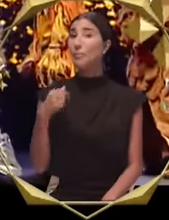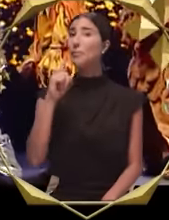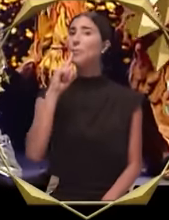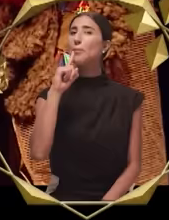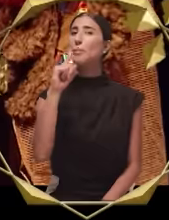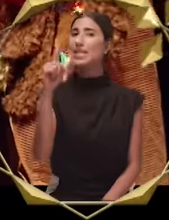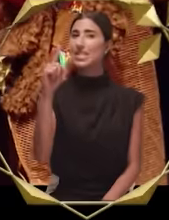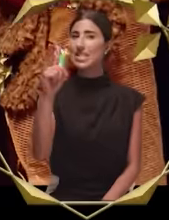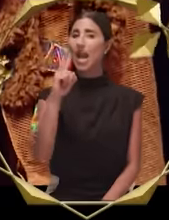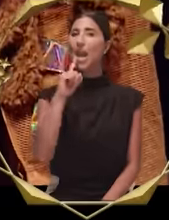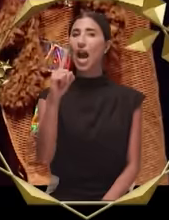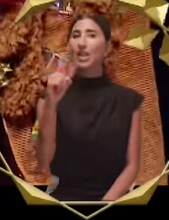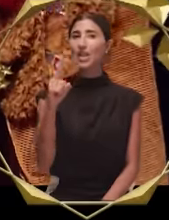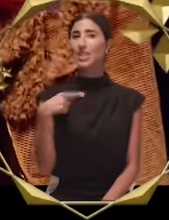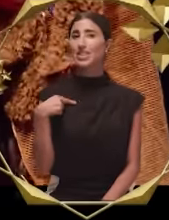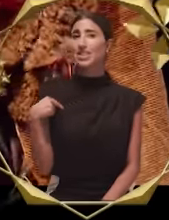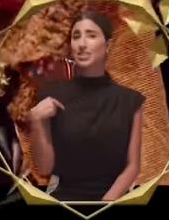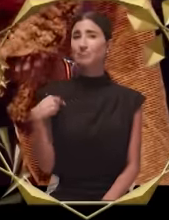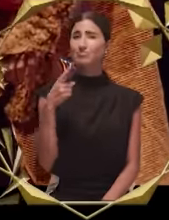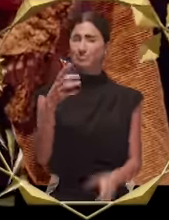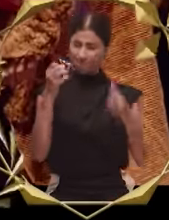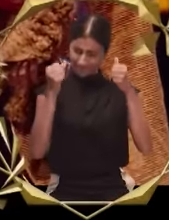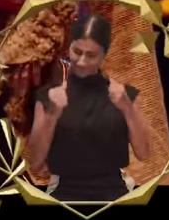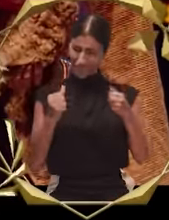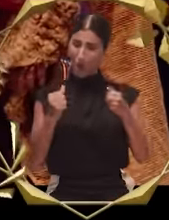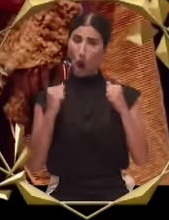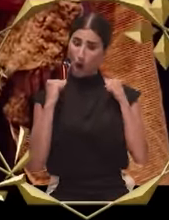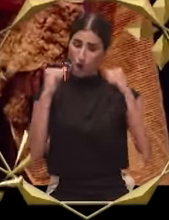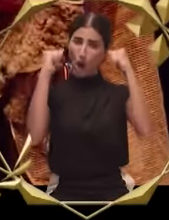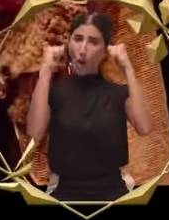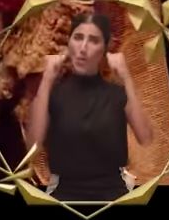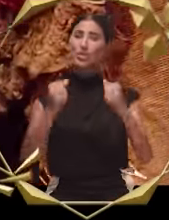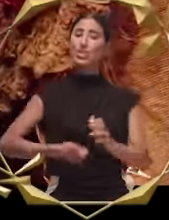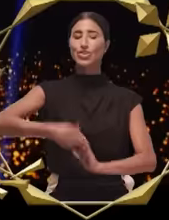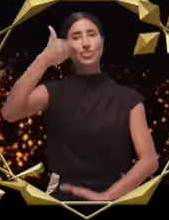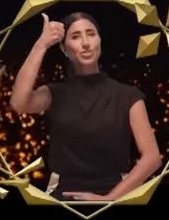اسمه لكن فتمسك بلكن